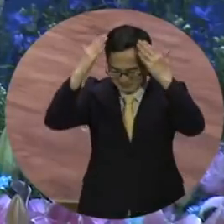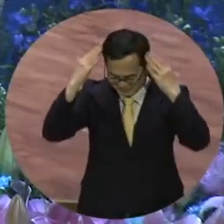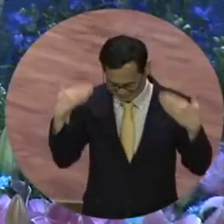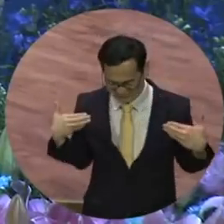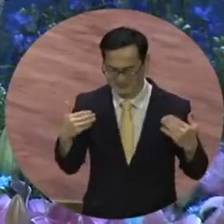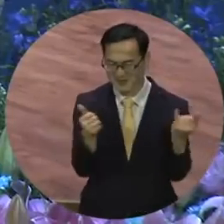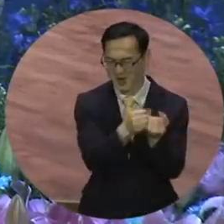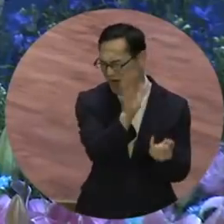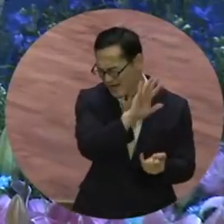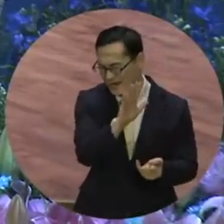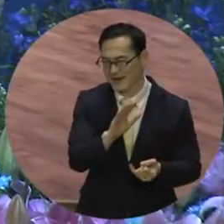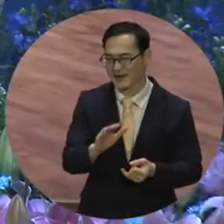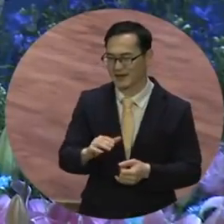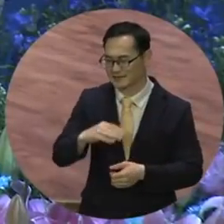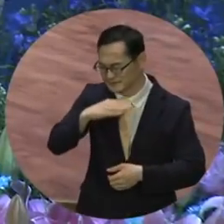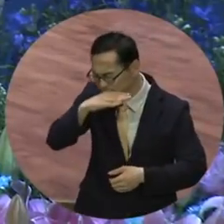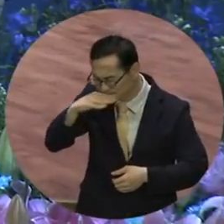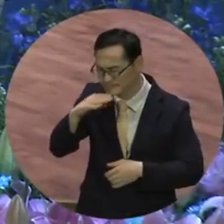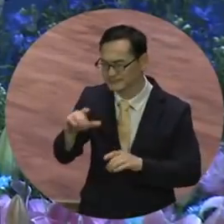하겠다고.